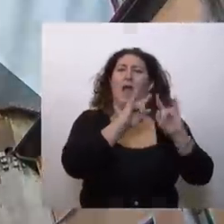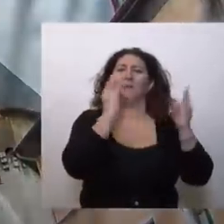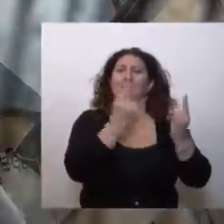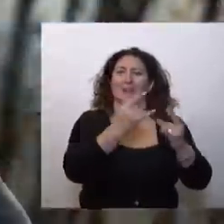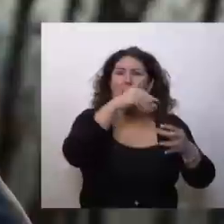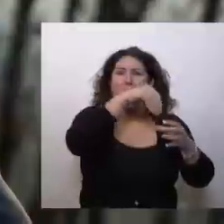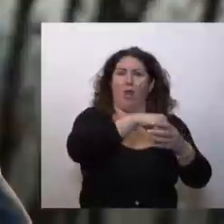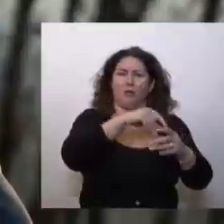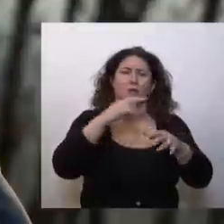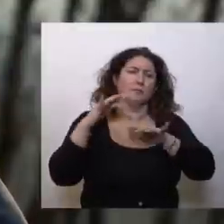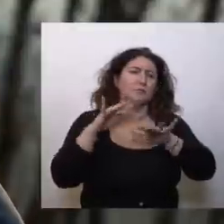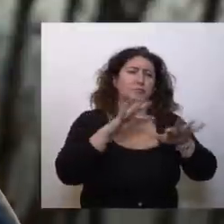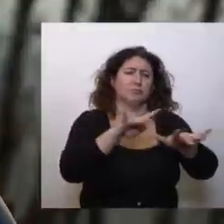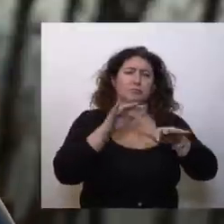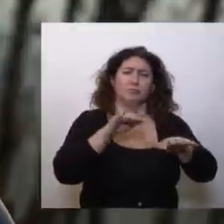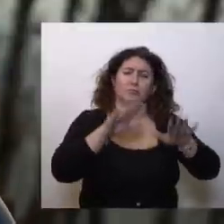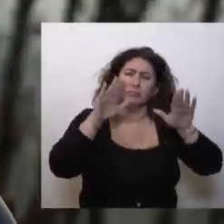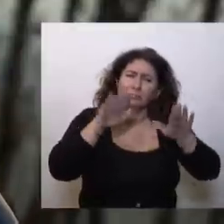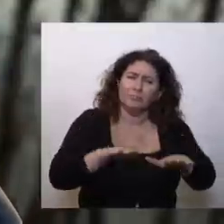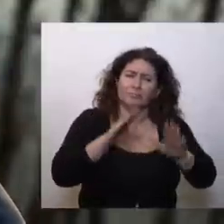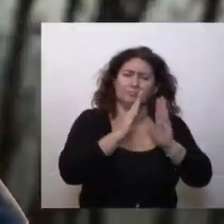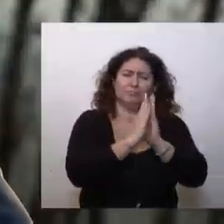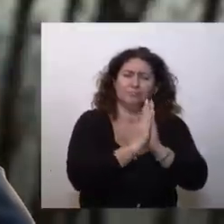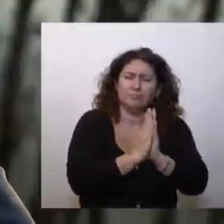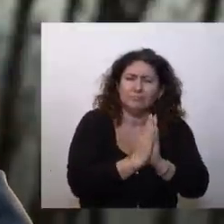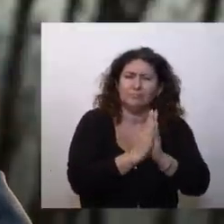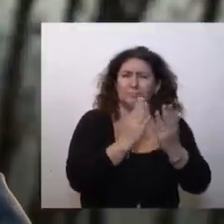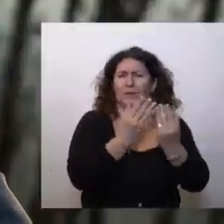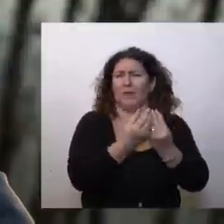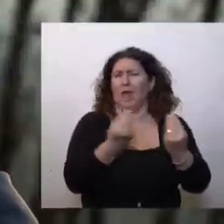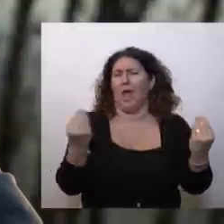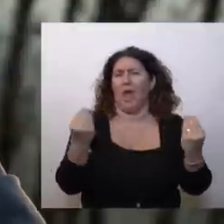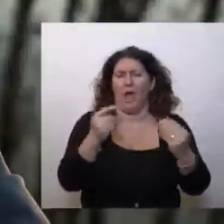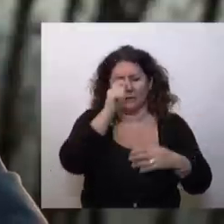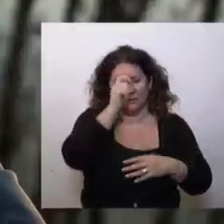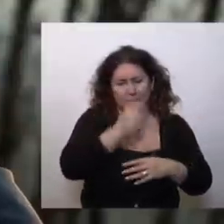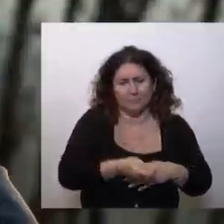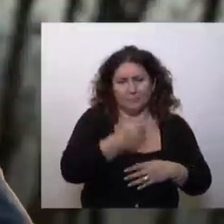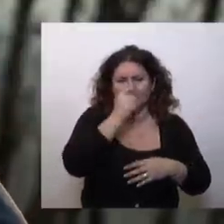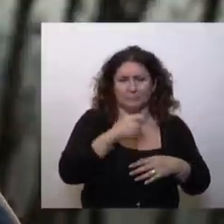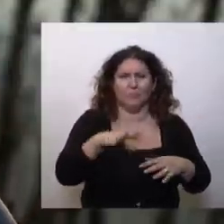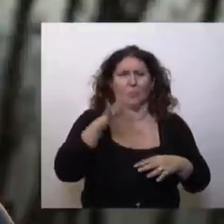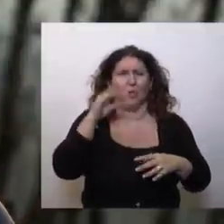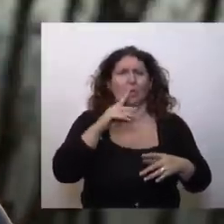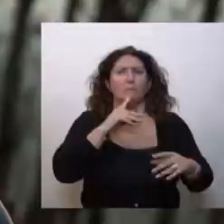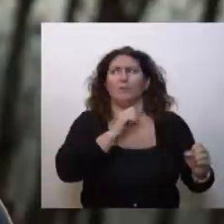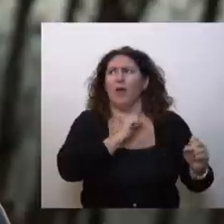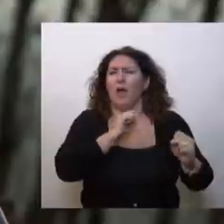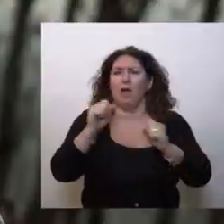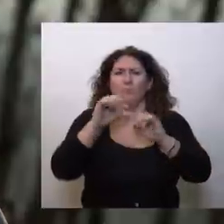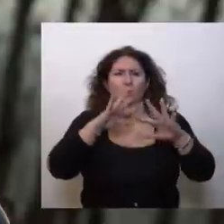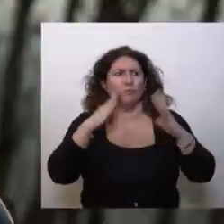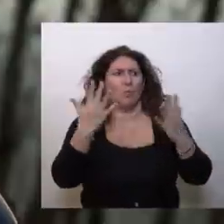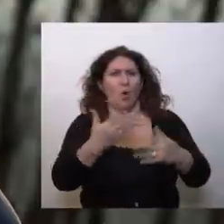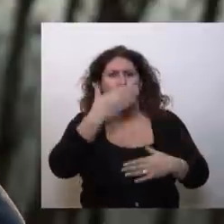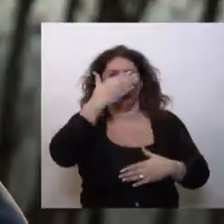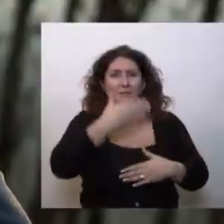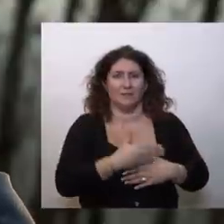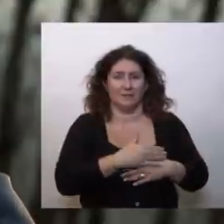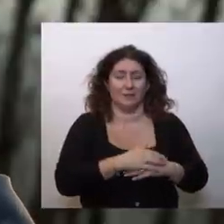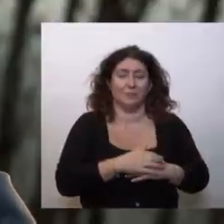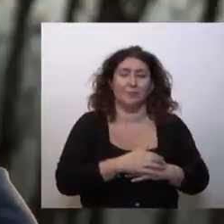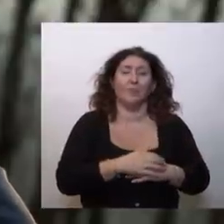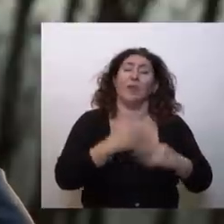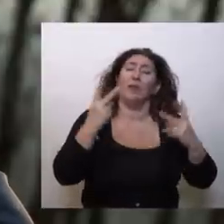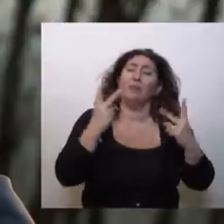di venerazione e dove comincerà a essere nota nel mondo. Ma la grande